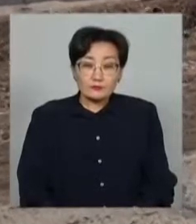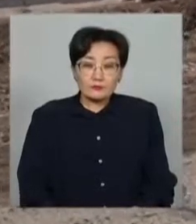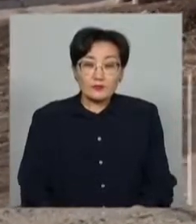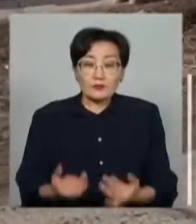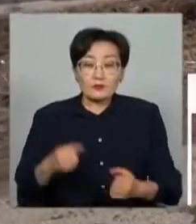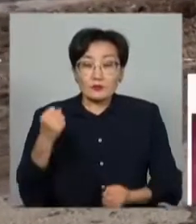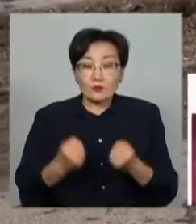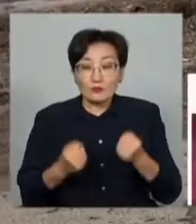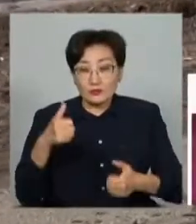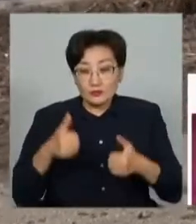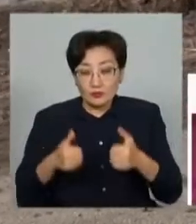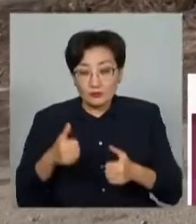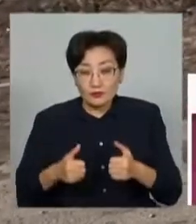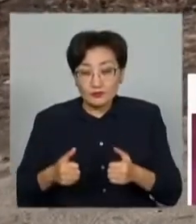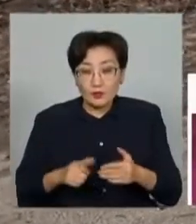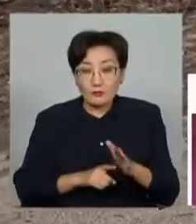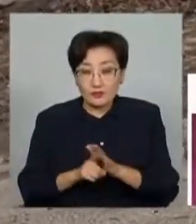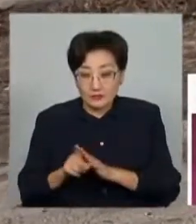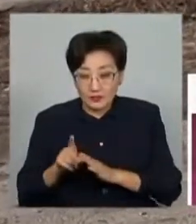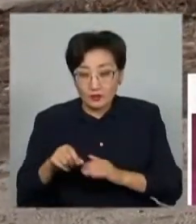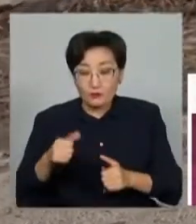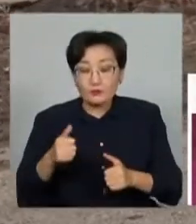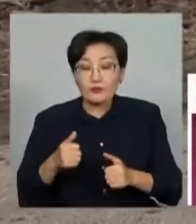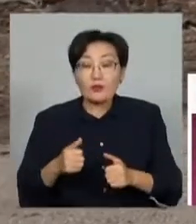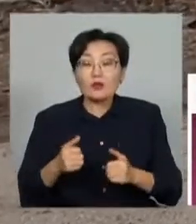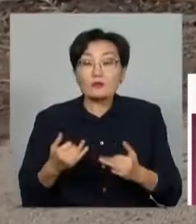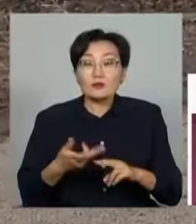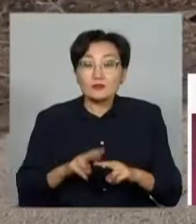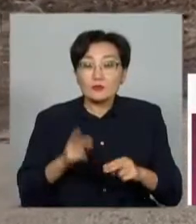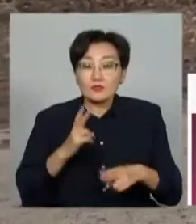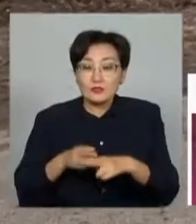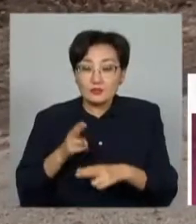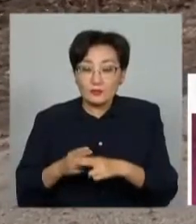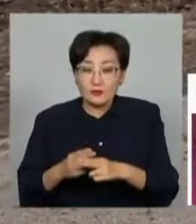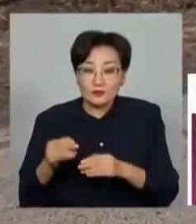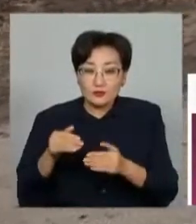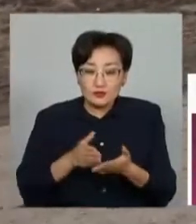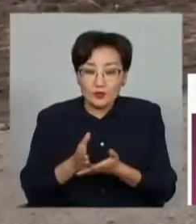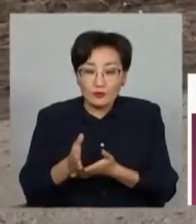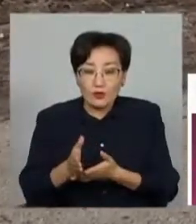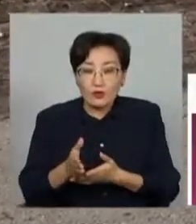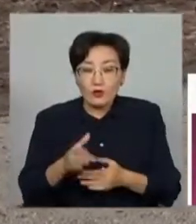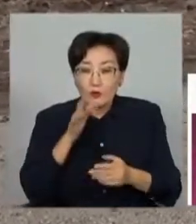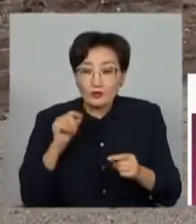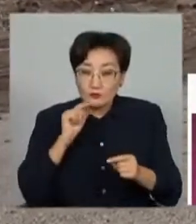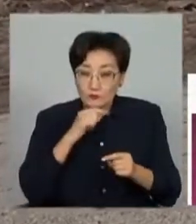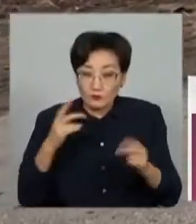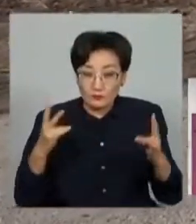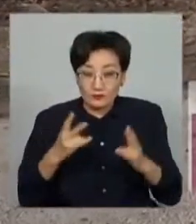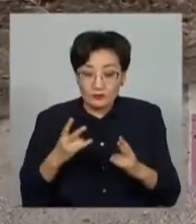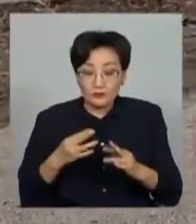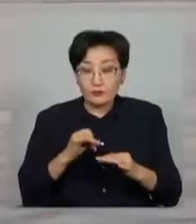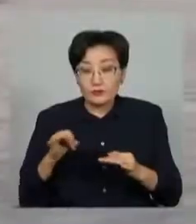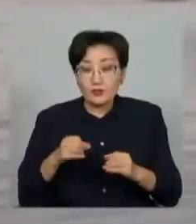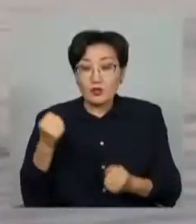Қазір автобиатлоншылар жарыс жолын бастап кетті. Олар жол жиендегі кедергілерді еңсеріп, уақытты үнемдей білу керек.